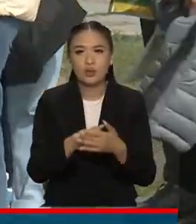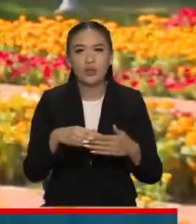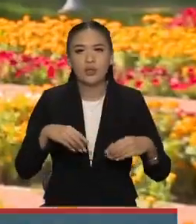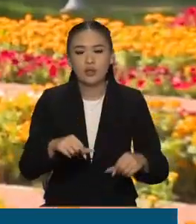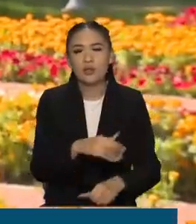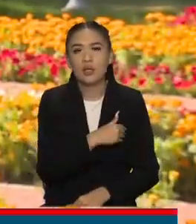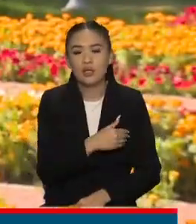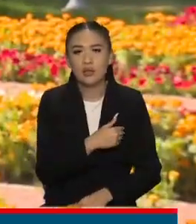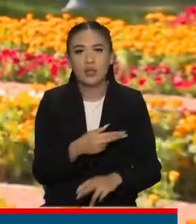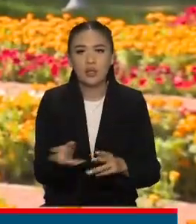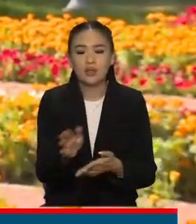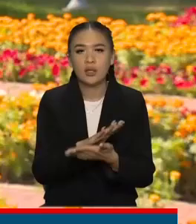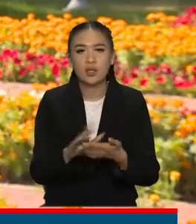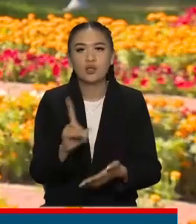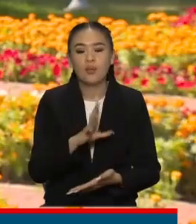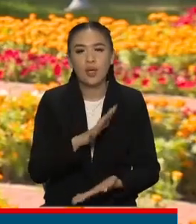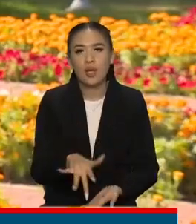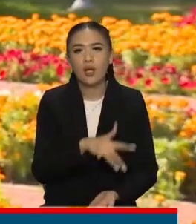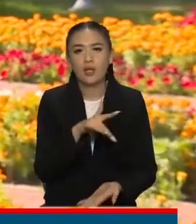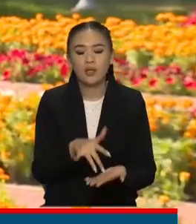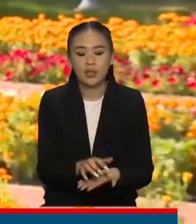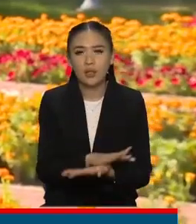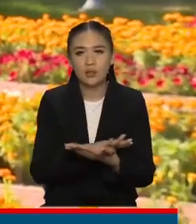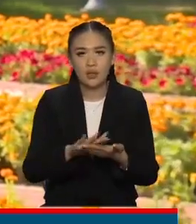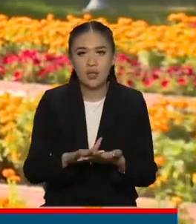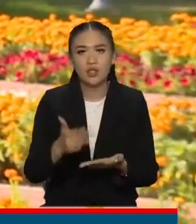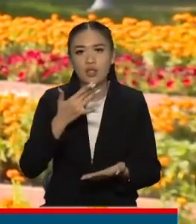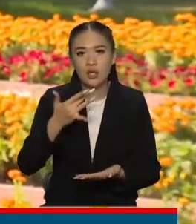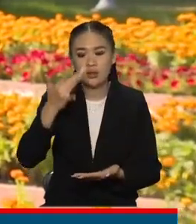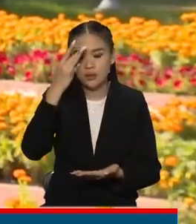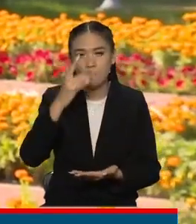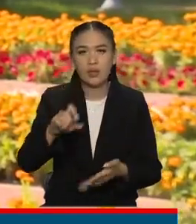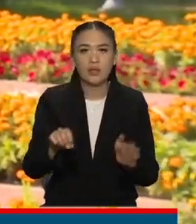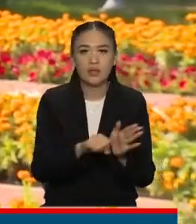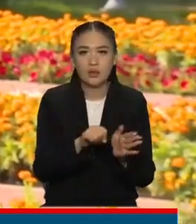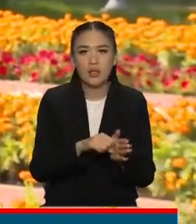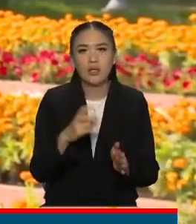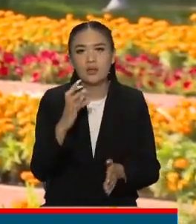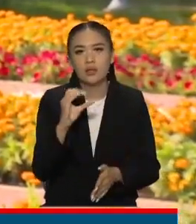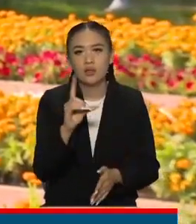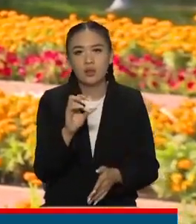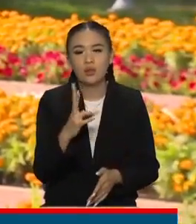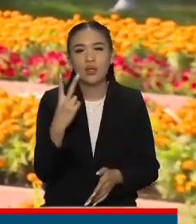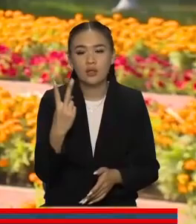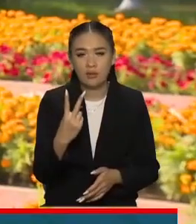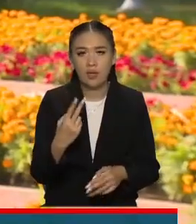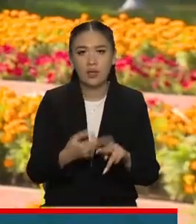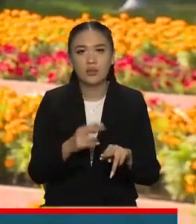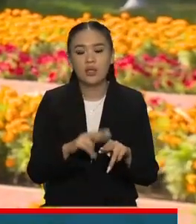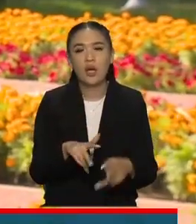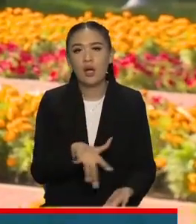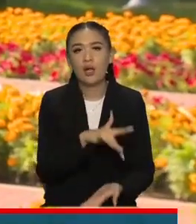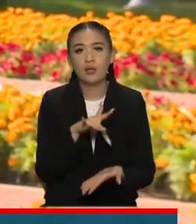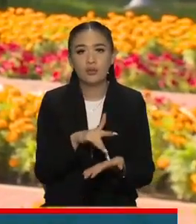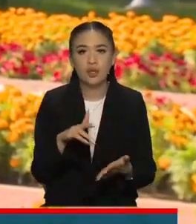әлем жобасы бұл қаламыздағы тазалық, яғни жазғы маусым, қысқы маусым болып екіге бөлінеді. Жазғы маусымда біз қаламыздағы